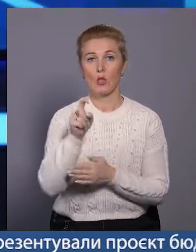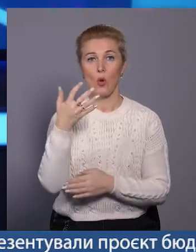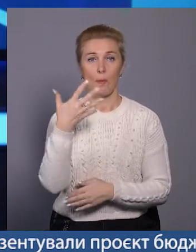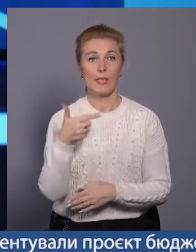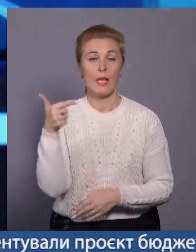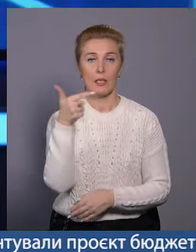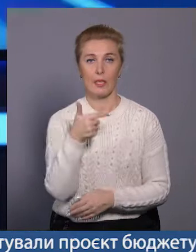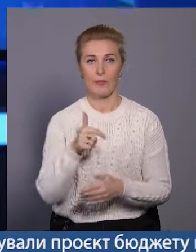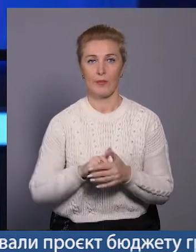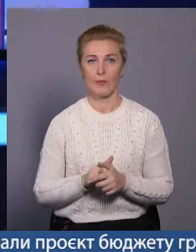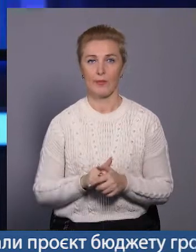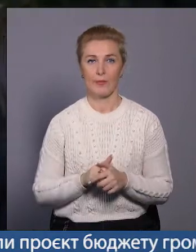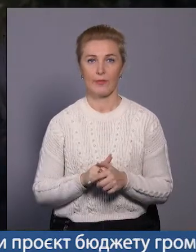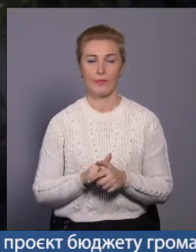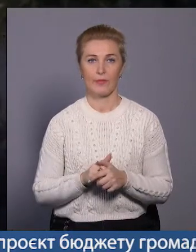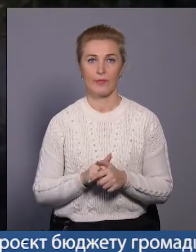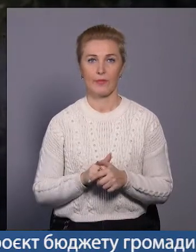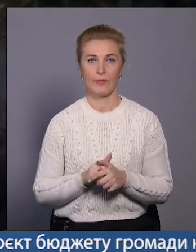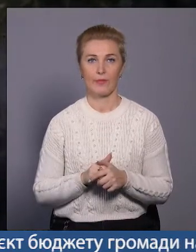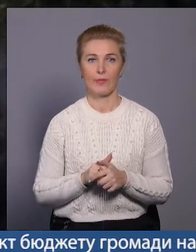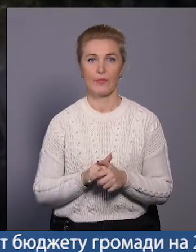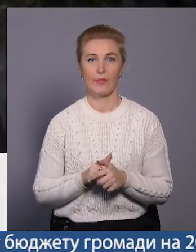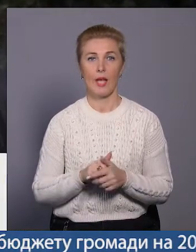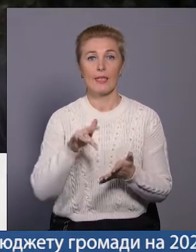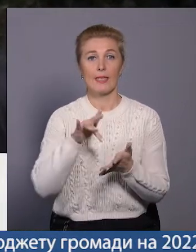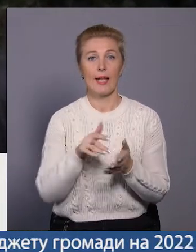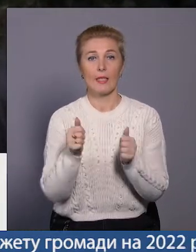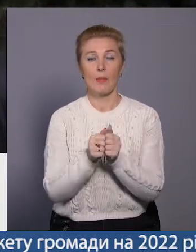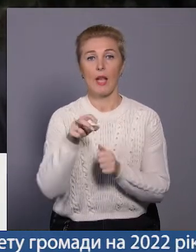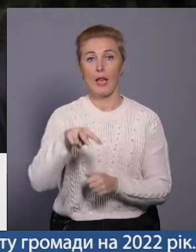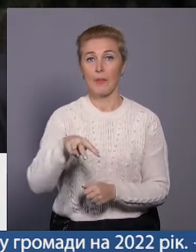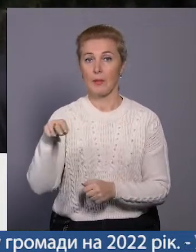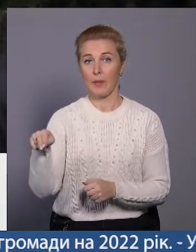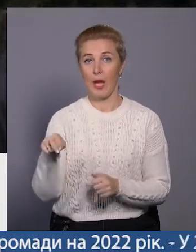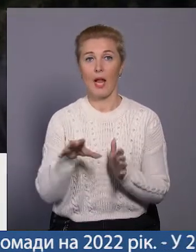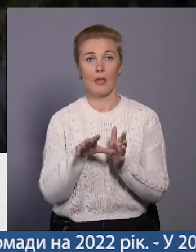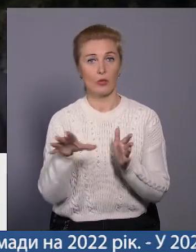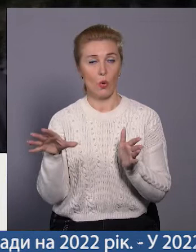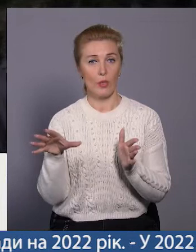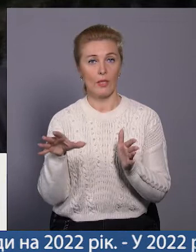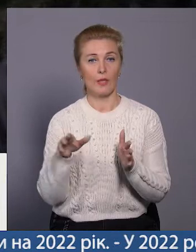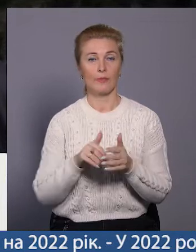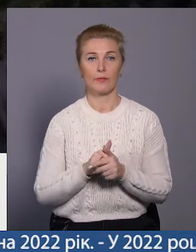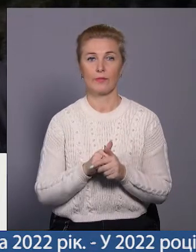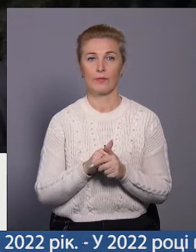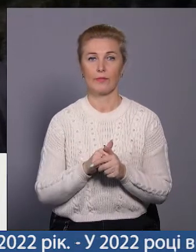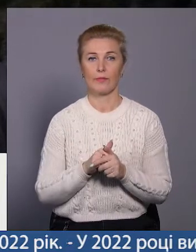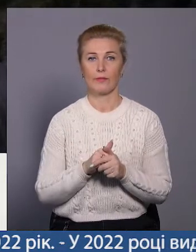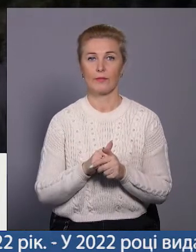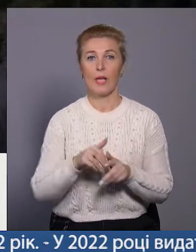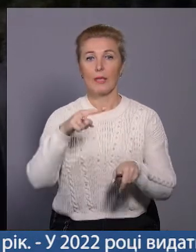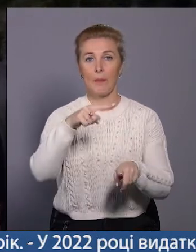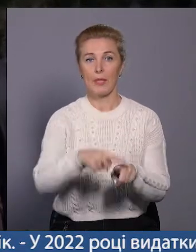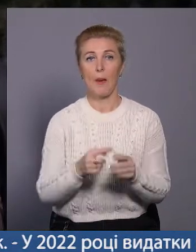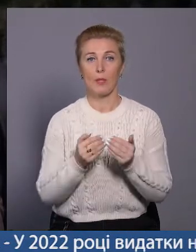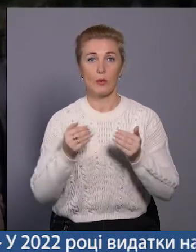150 гривень. В центрі біля Лебідь-Плази, біля електроніки, на перехресті